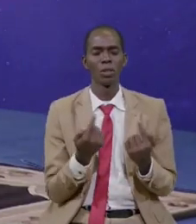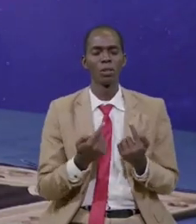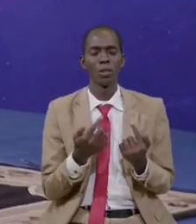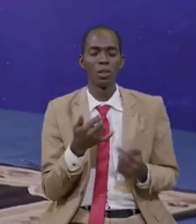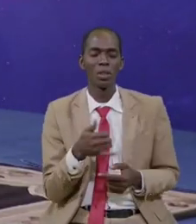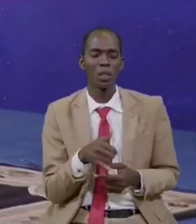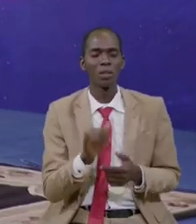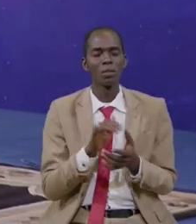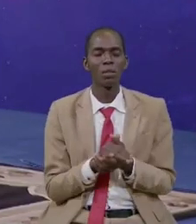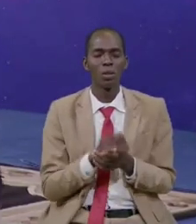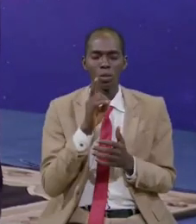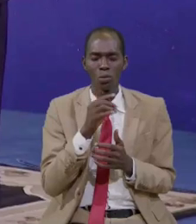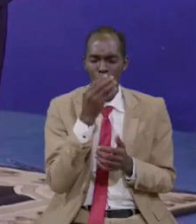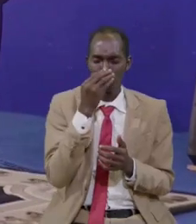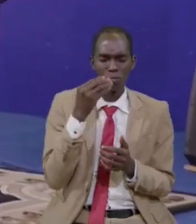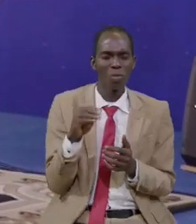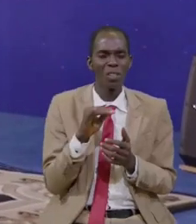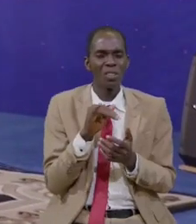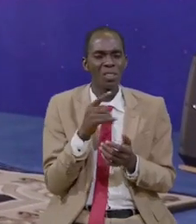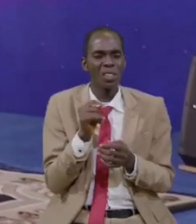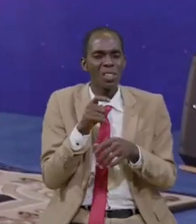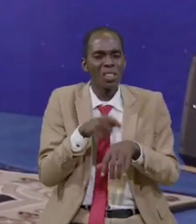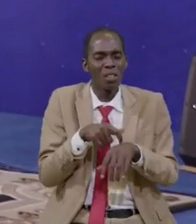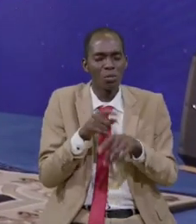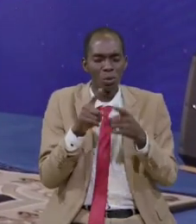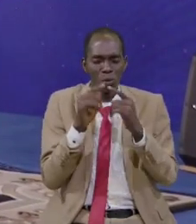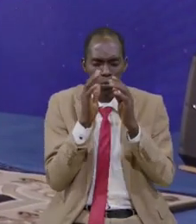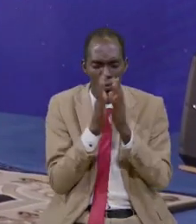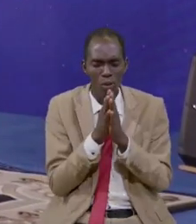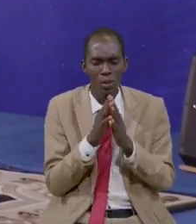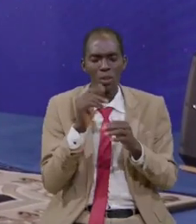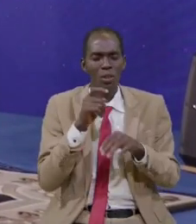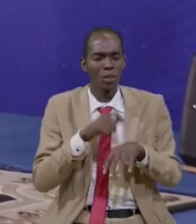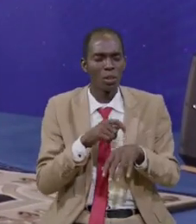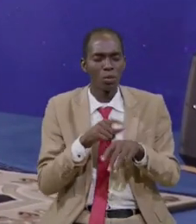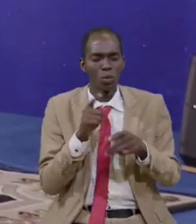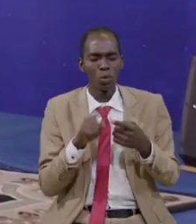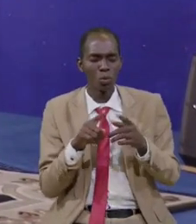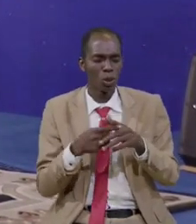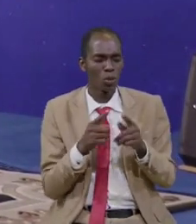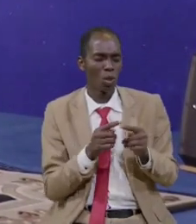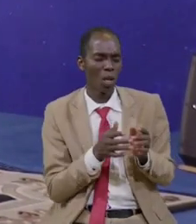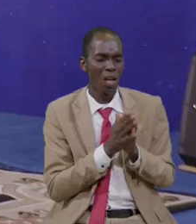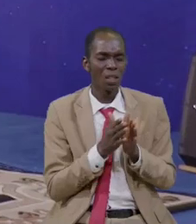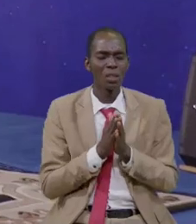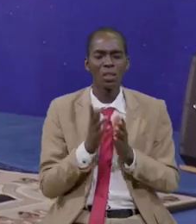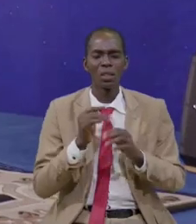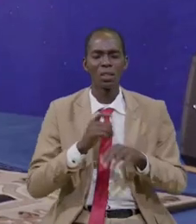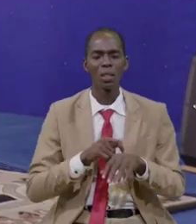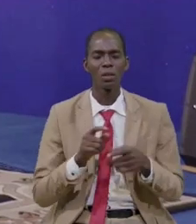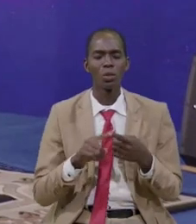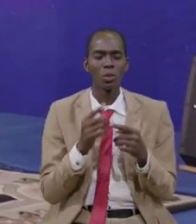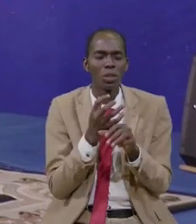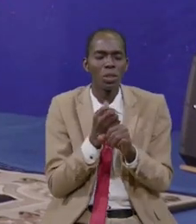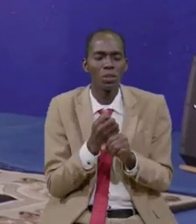Cependant, vous négligez. Il y a un moment pour prier, il y a un moment pour demander, il y a un temps pour recevoir, il y a un